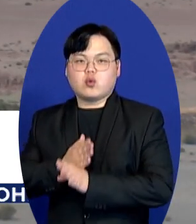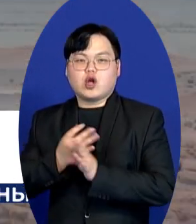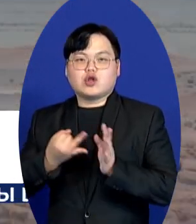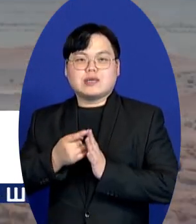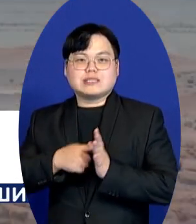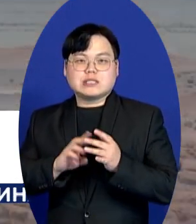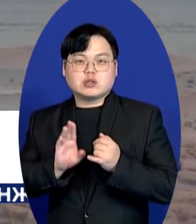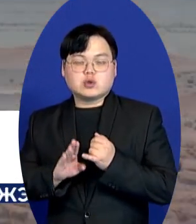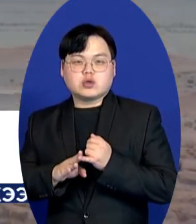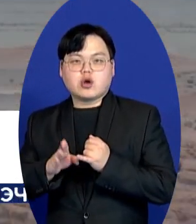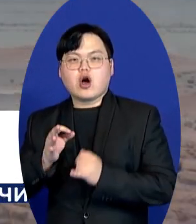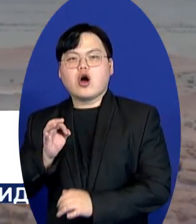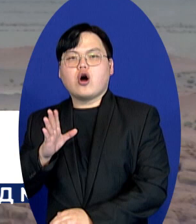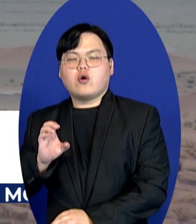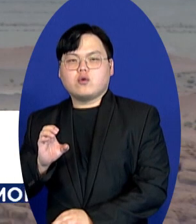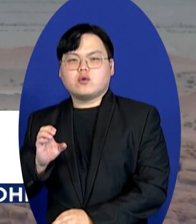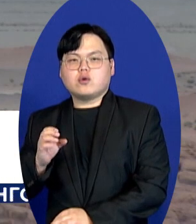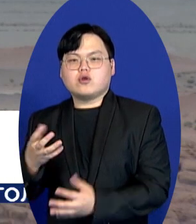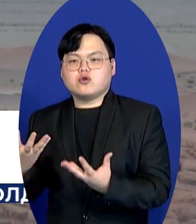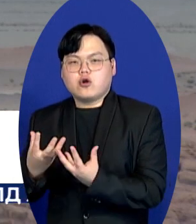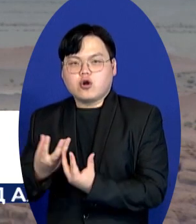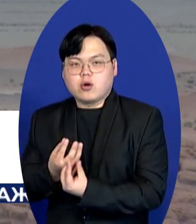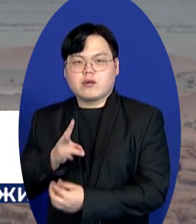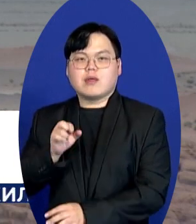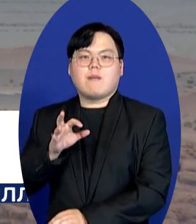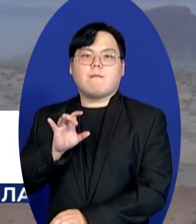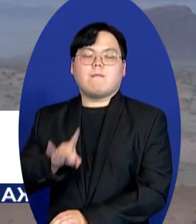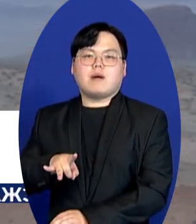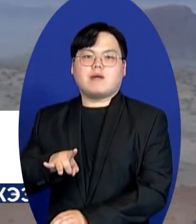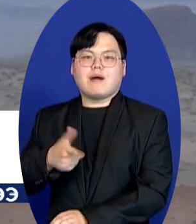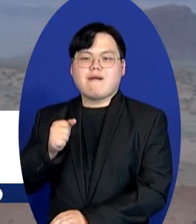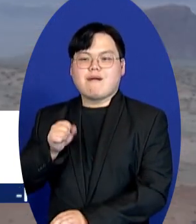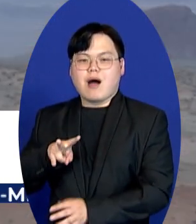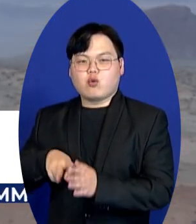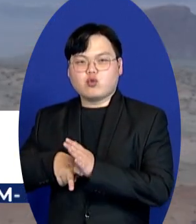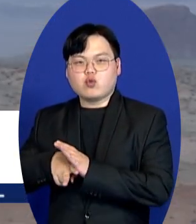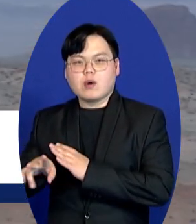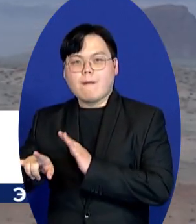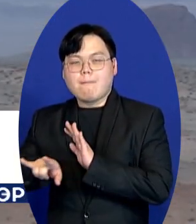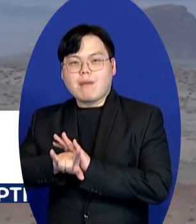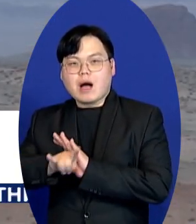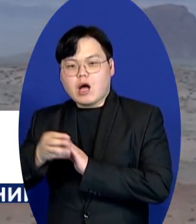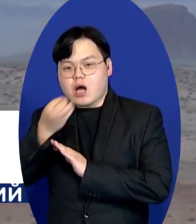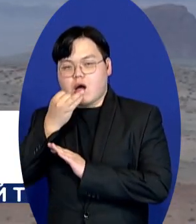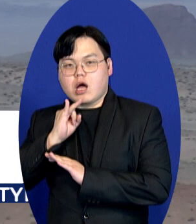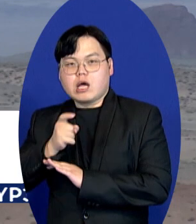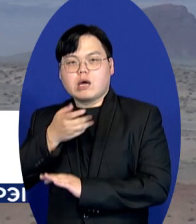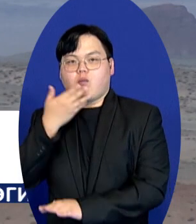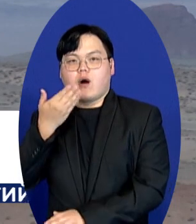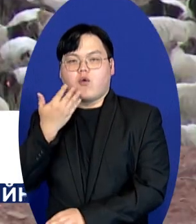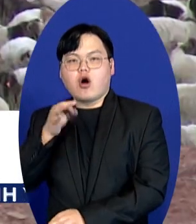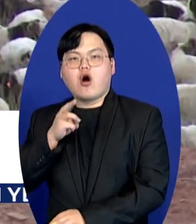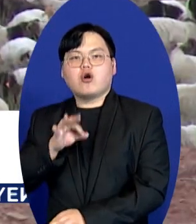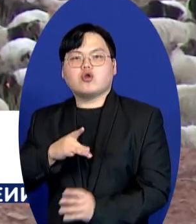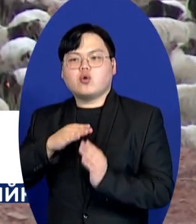сарын сүүлээс эхлээд өвсний сүл тасарч зуны дунд сараас намар болж өвс гандсан мал бүтэн дарга аваагүй. Малчдад отроор нүх